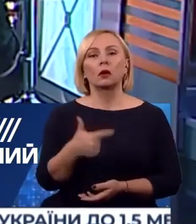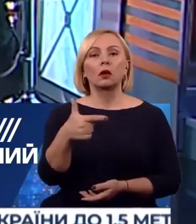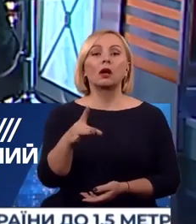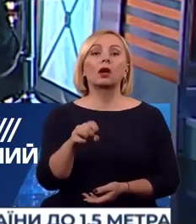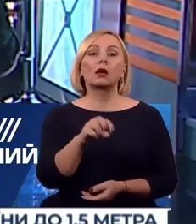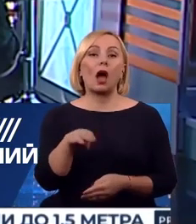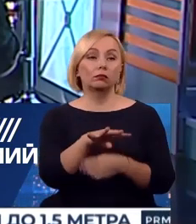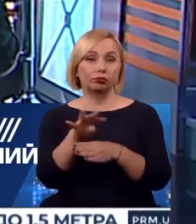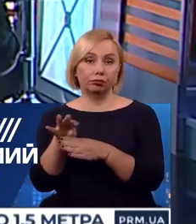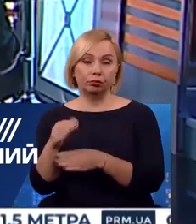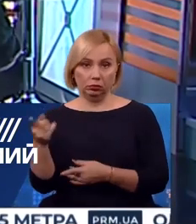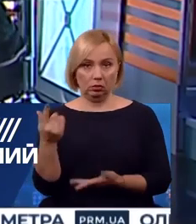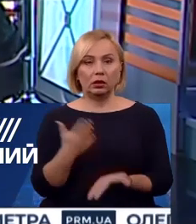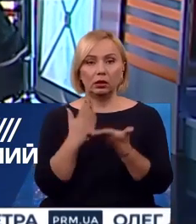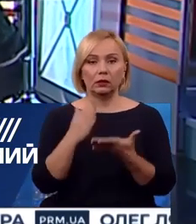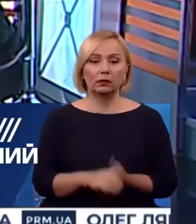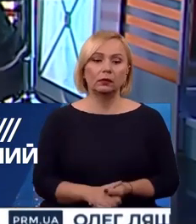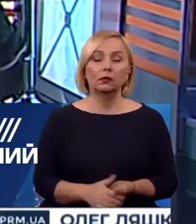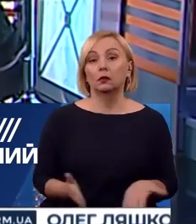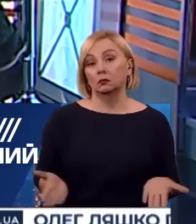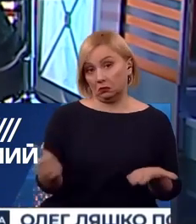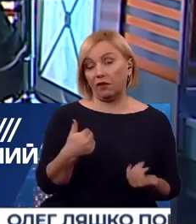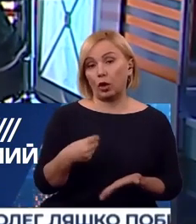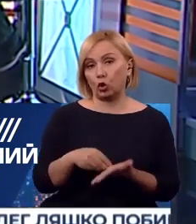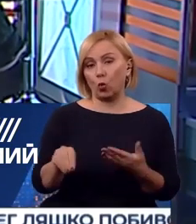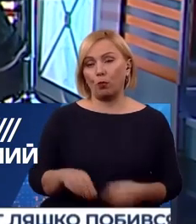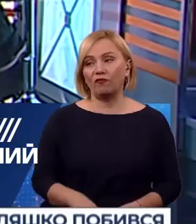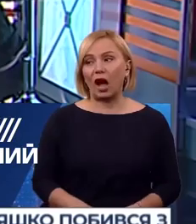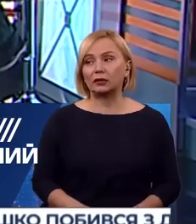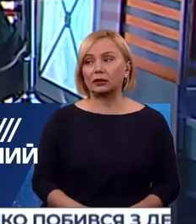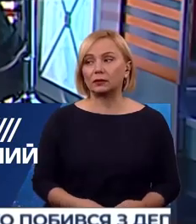Донбасі бачимо їхні танки. Я зрозумів, чому нам їх не купувати? Давайте просто я слідкую за такою логікою.